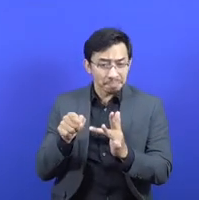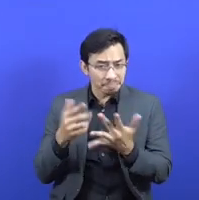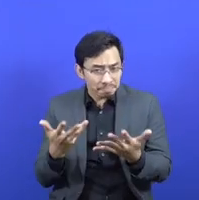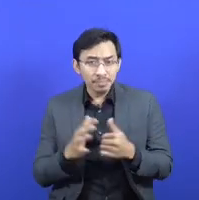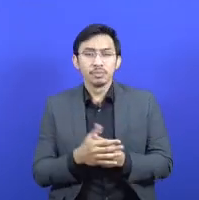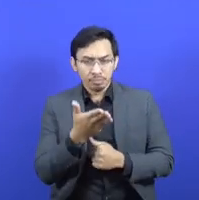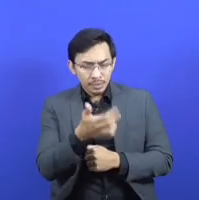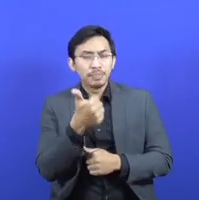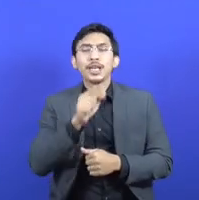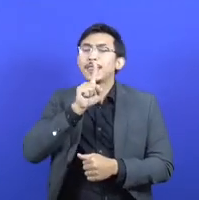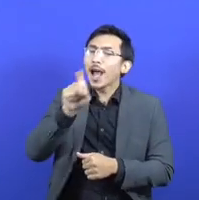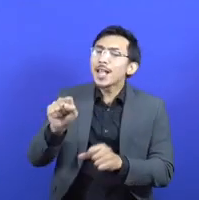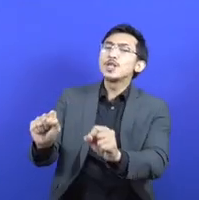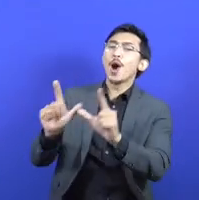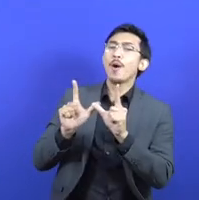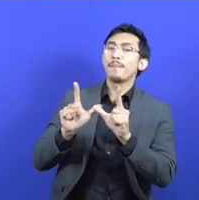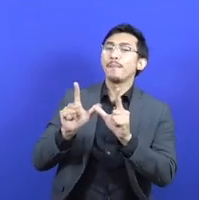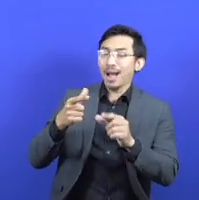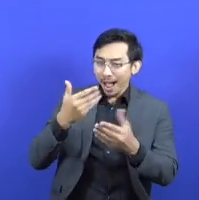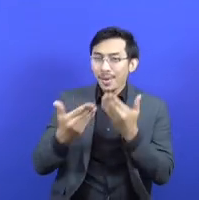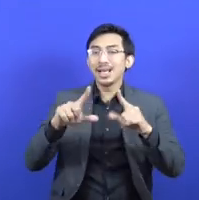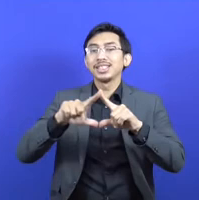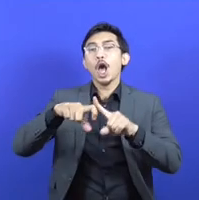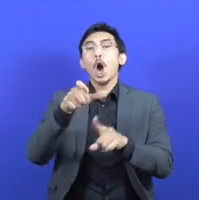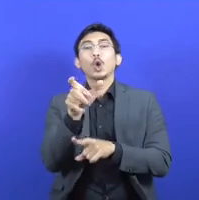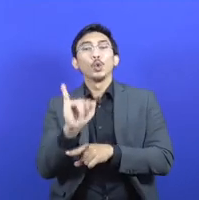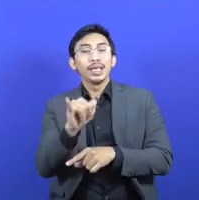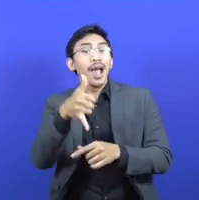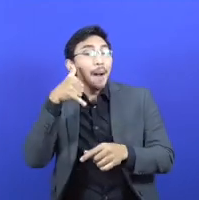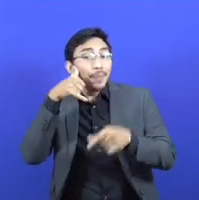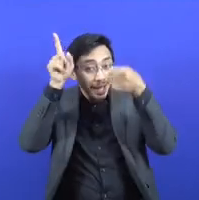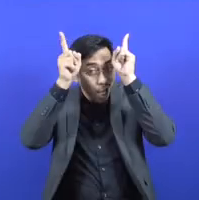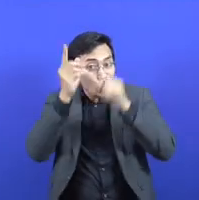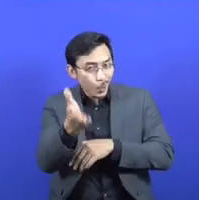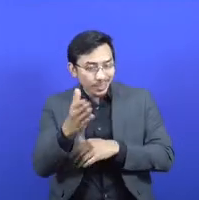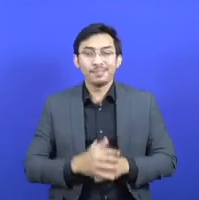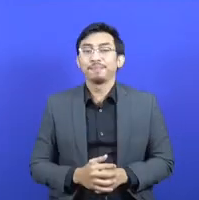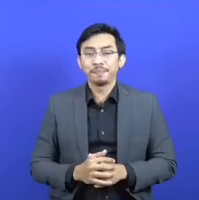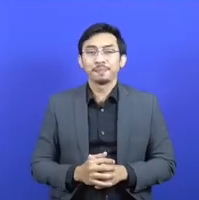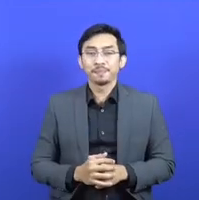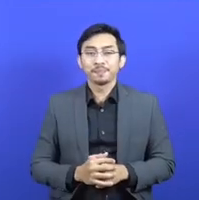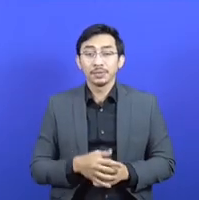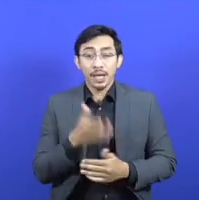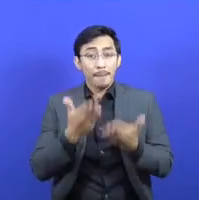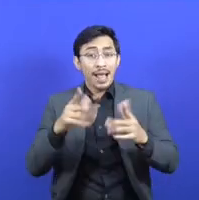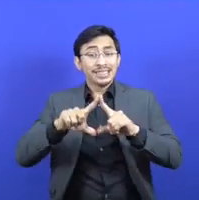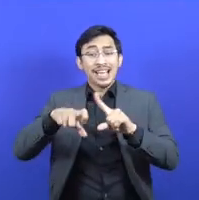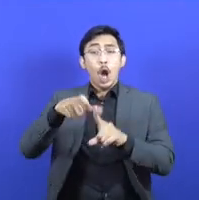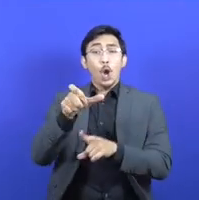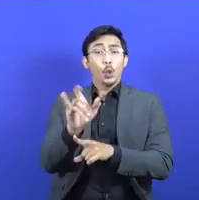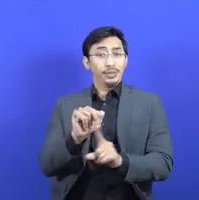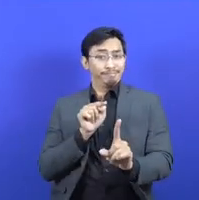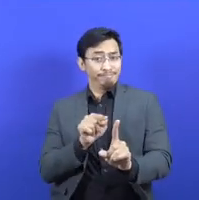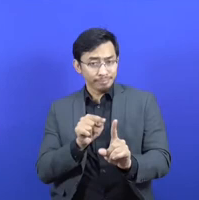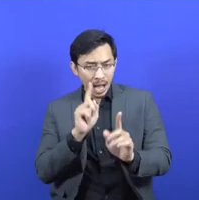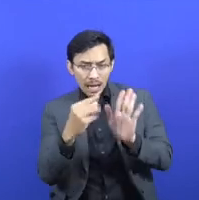layanan online, kamu bisa melakukan tanya-jawab dalam aplikasi Akui di dalam perangkat Android kamu. Di dalam